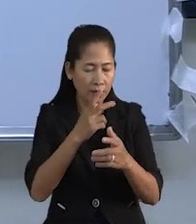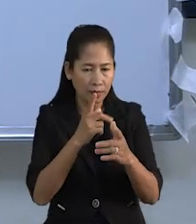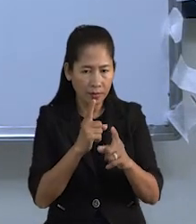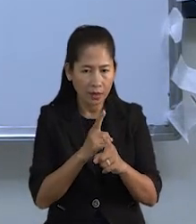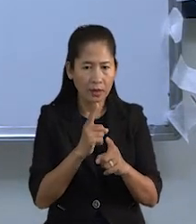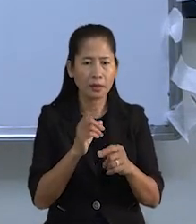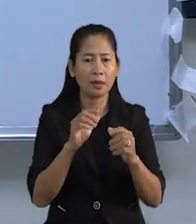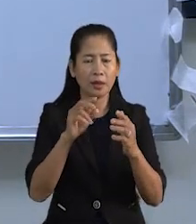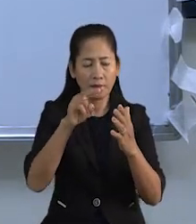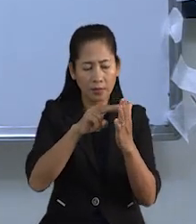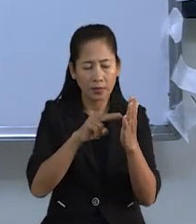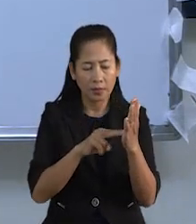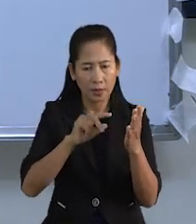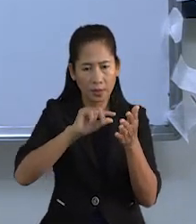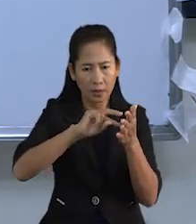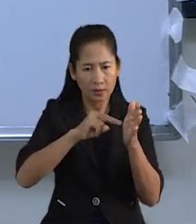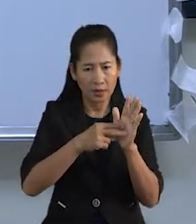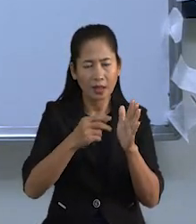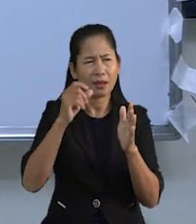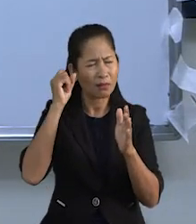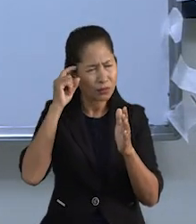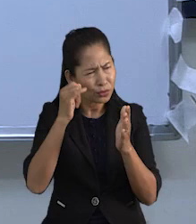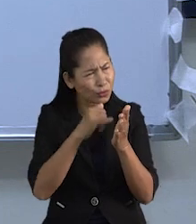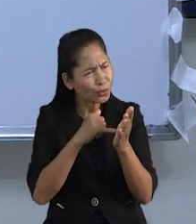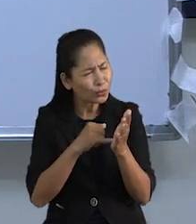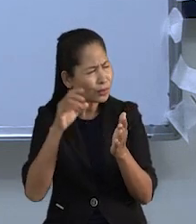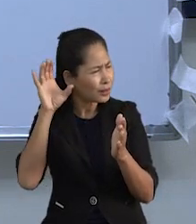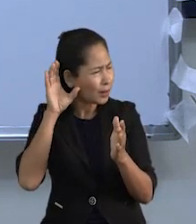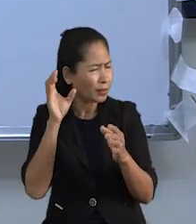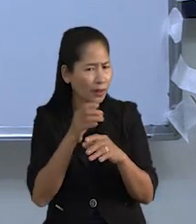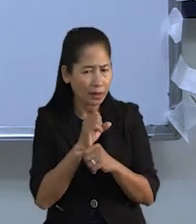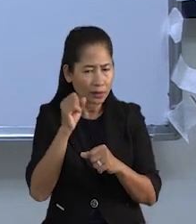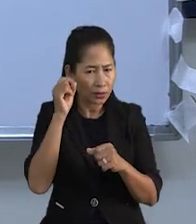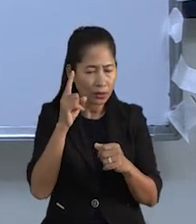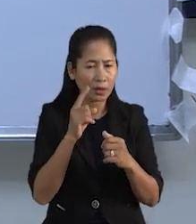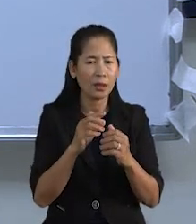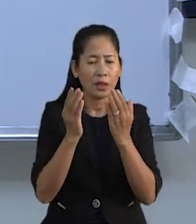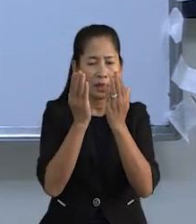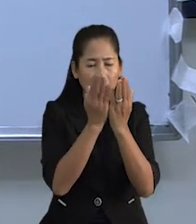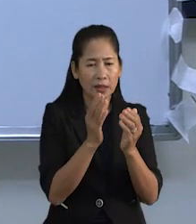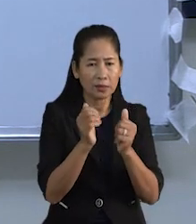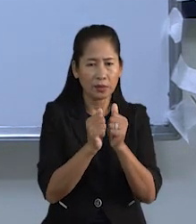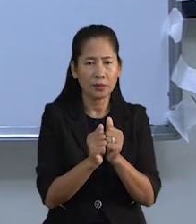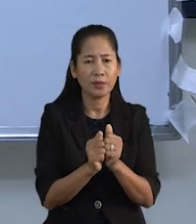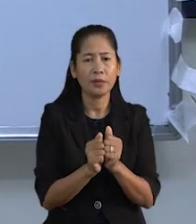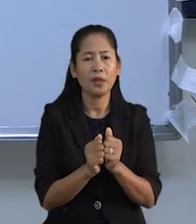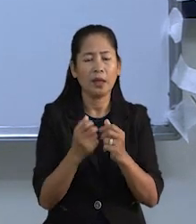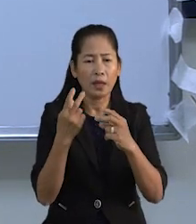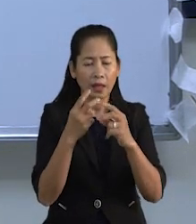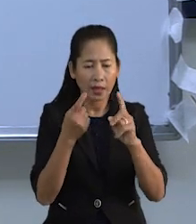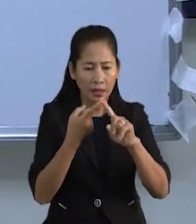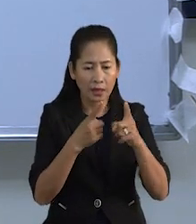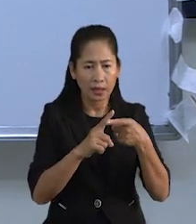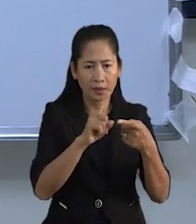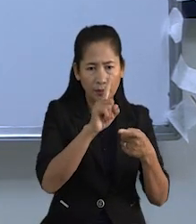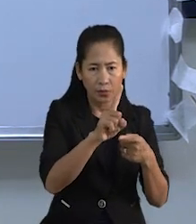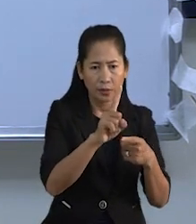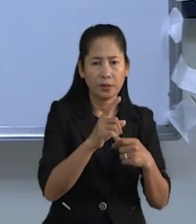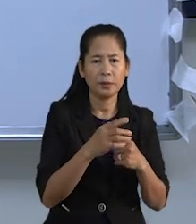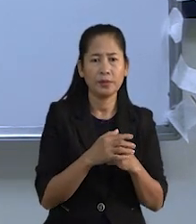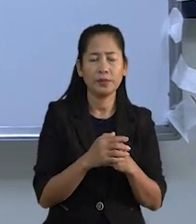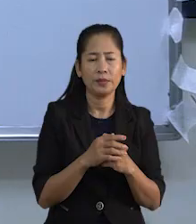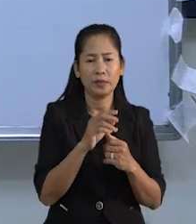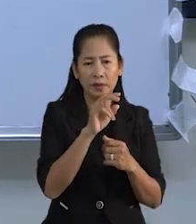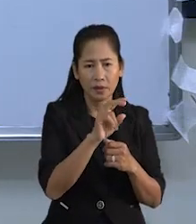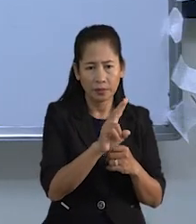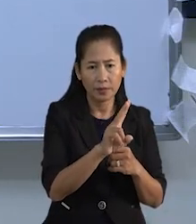ណាព្រោះអត្ថបទនេះខ្លឹមសារវាងាយនឹងយល់ងាយនឹងស្ដាប់បានទេតែឡើយកូនអានជាមួយលោកគ្រូមើលយើងត្រូវអានលេខរៀងទី1ជាមុនសិន